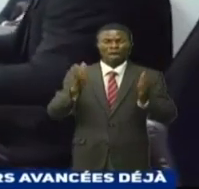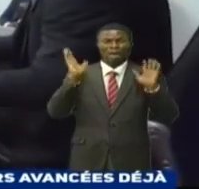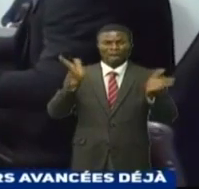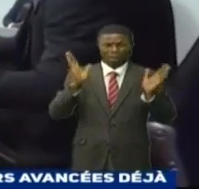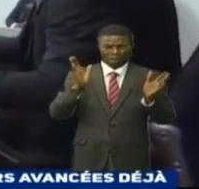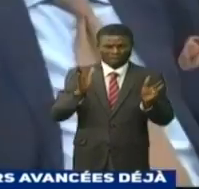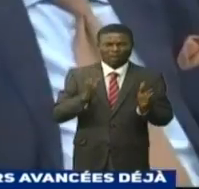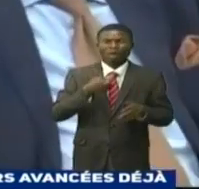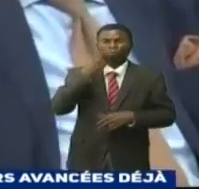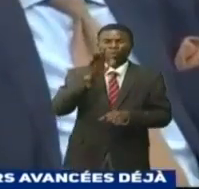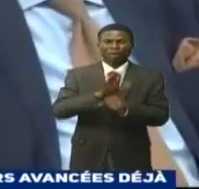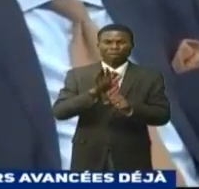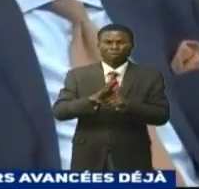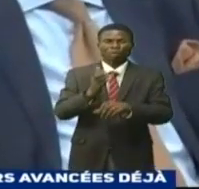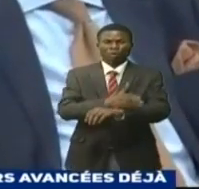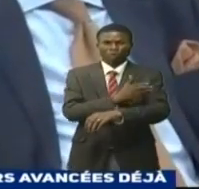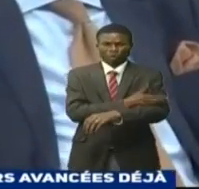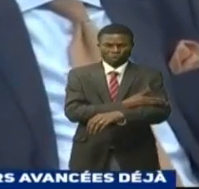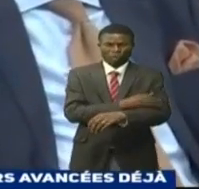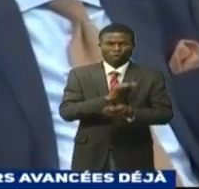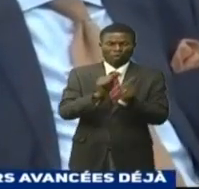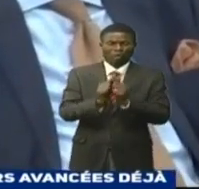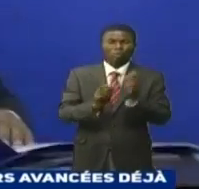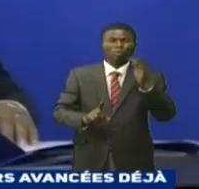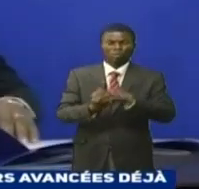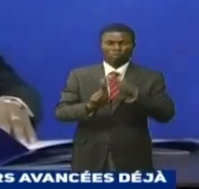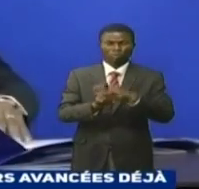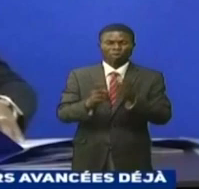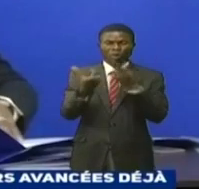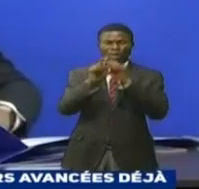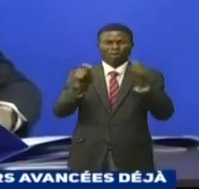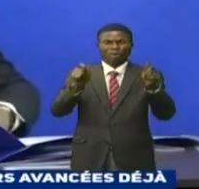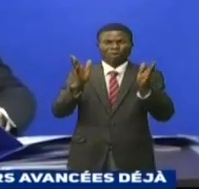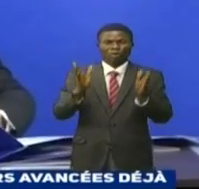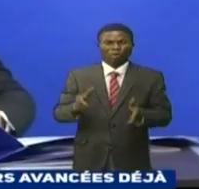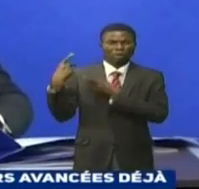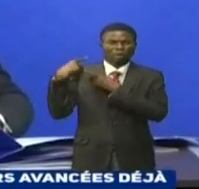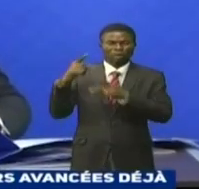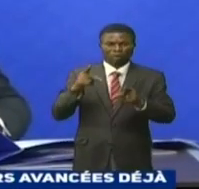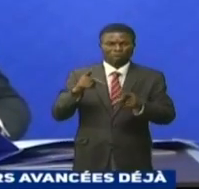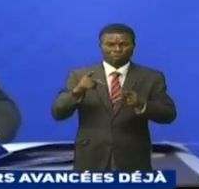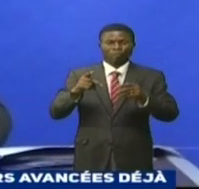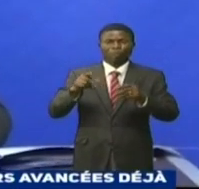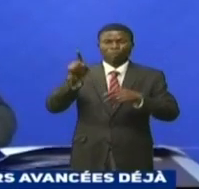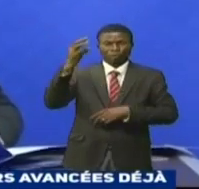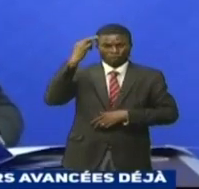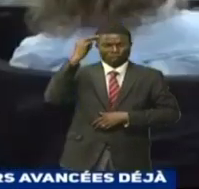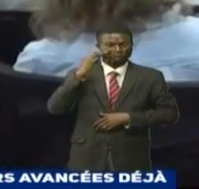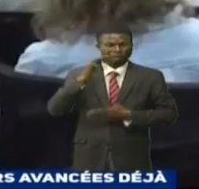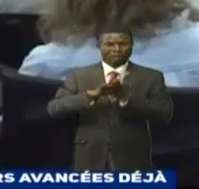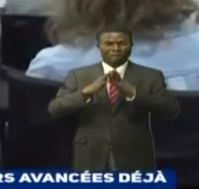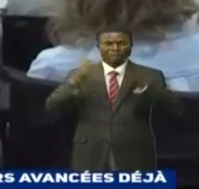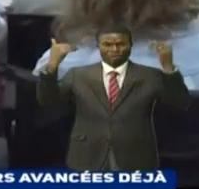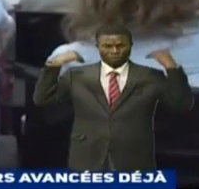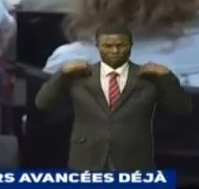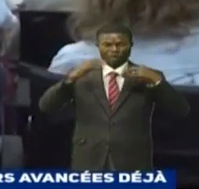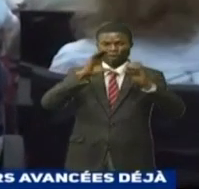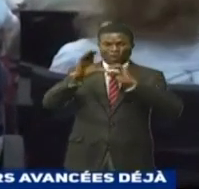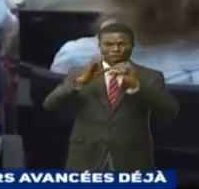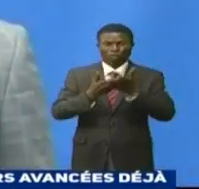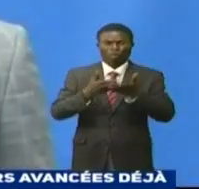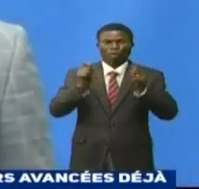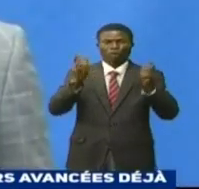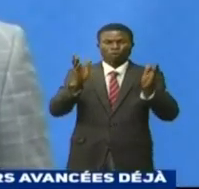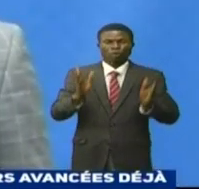préféré évoquer les avancées de gens enregistrés en matière de la liberté de la presse depuis l'avènement de Patrick mouya pas la tête du ministère de la communication et